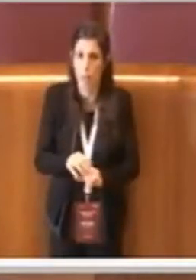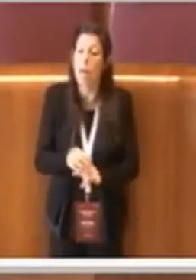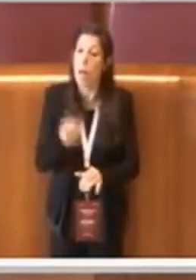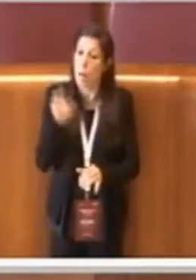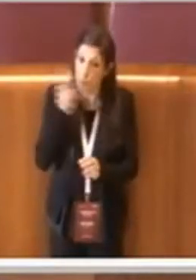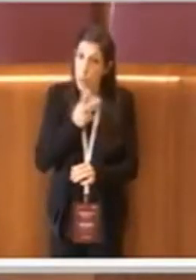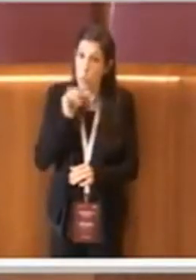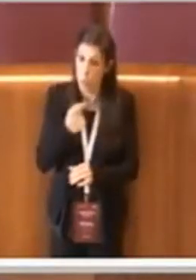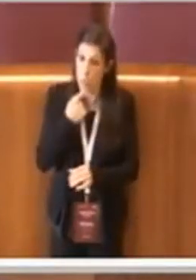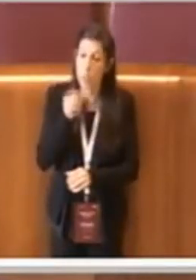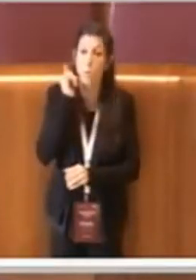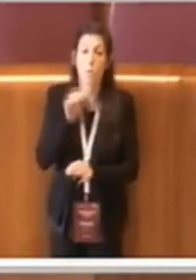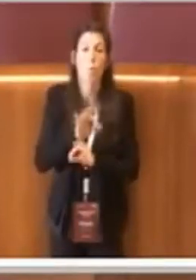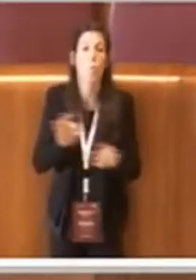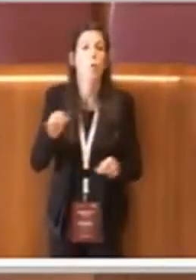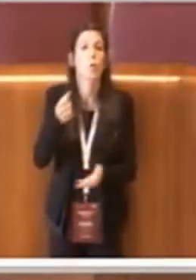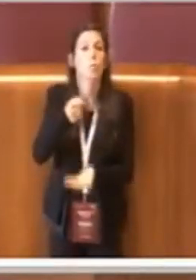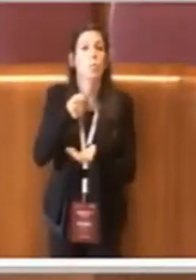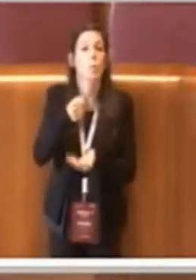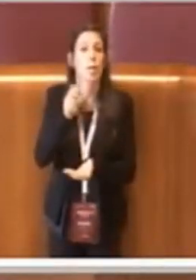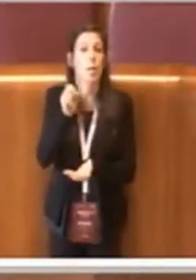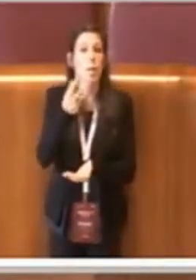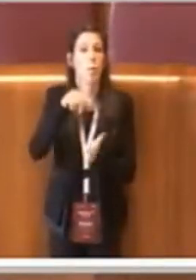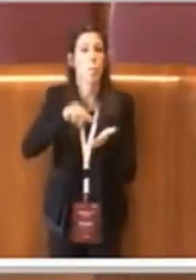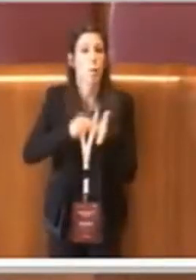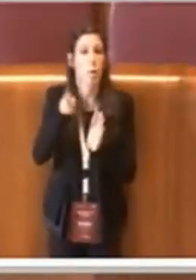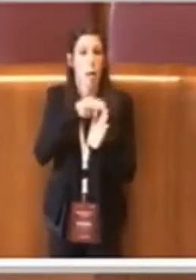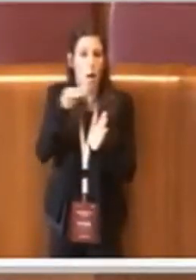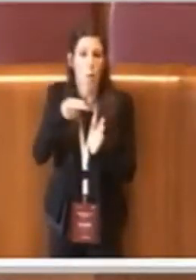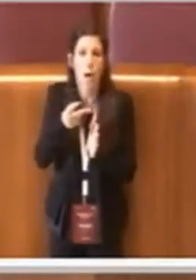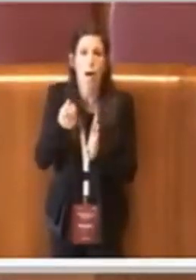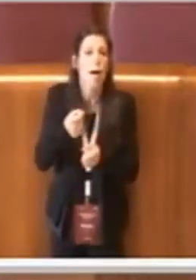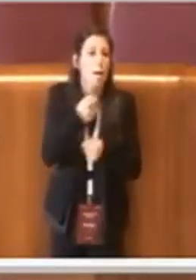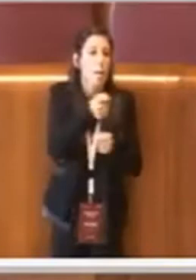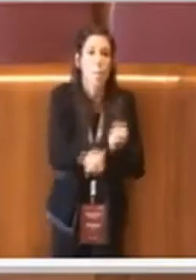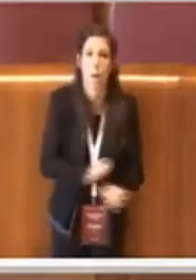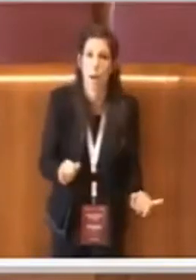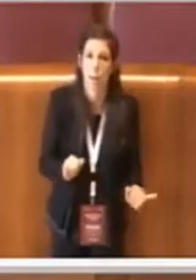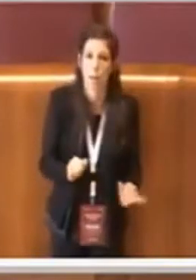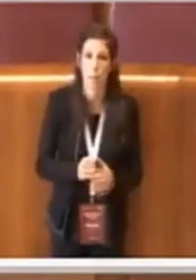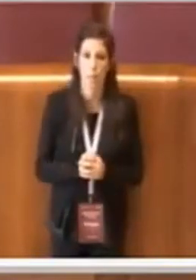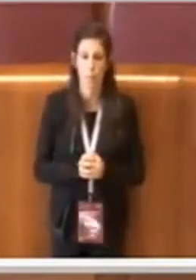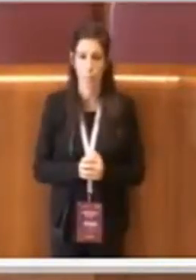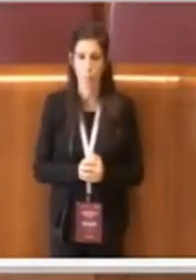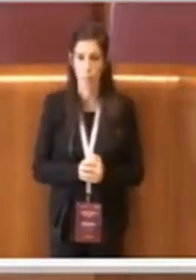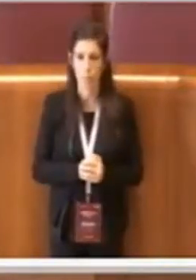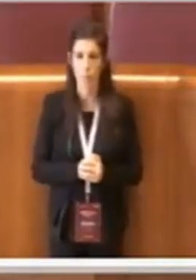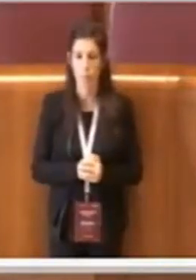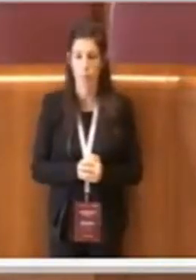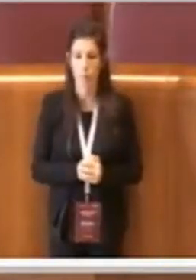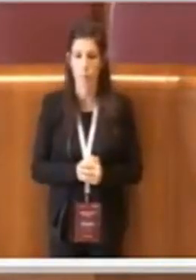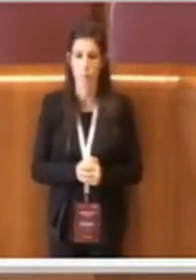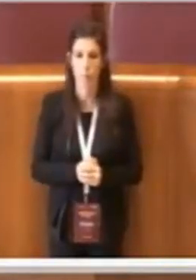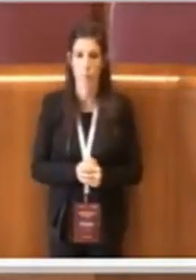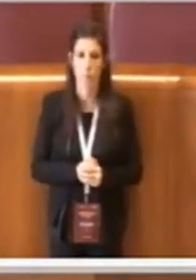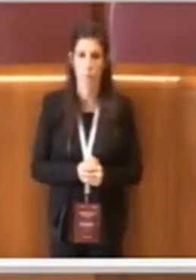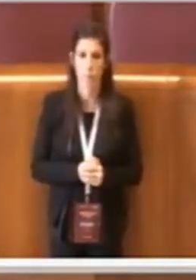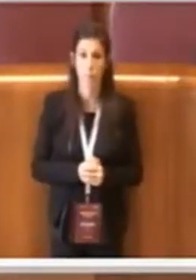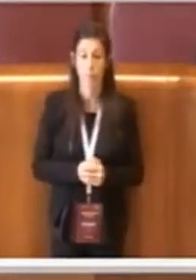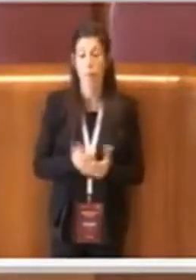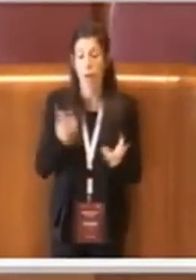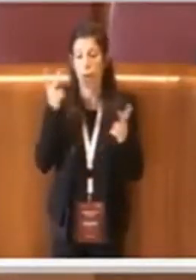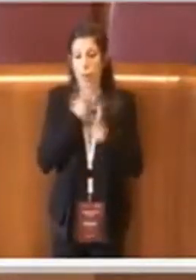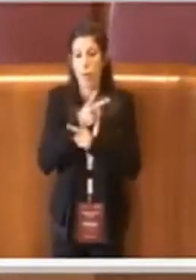stanziati, perché ricordo la commissione parlamentare d'inchiesta sul fenomeno, insomma, delle periferie, che poi